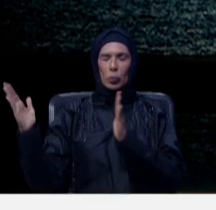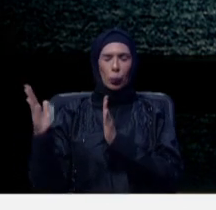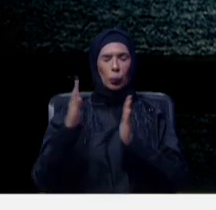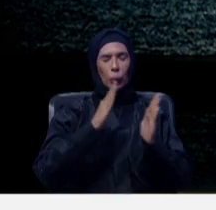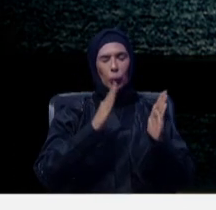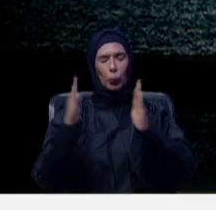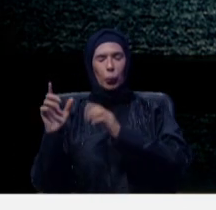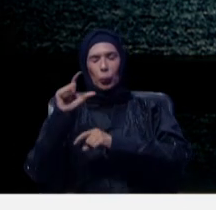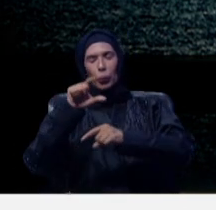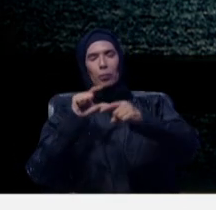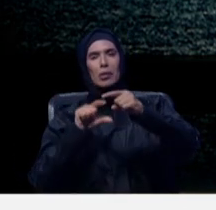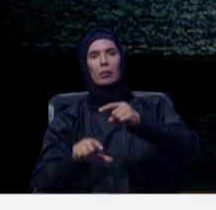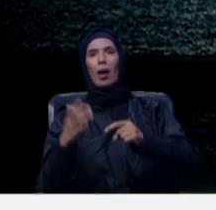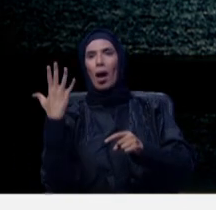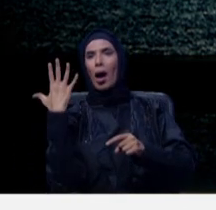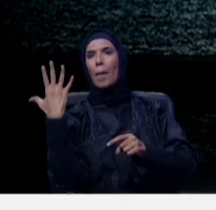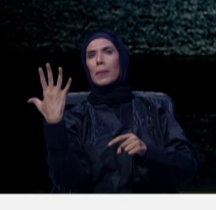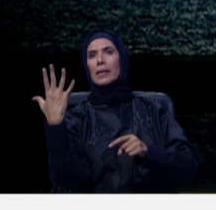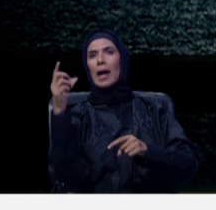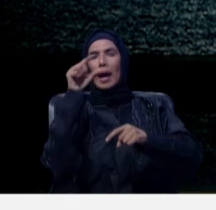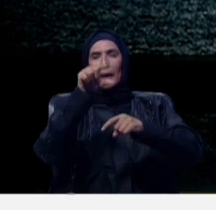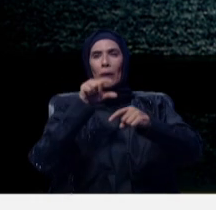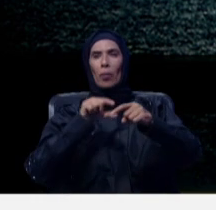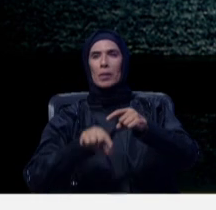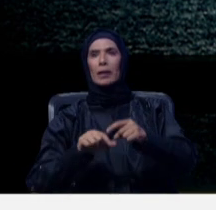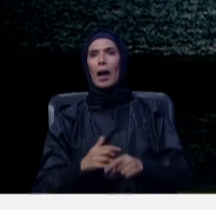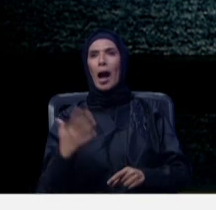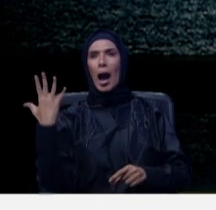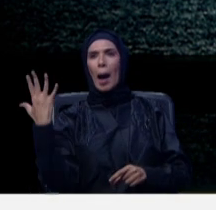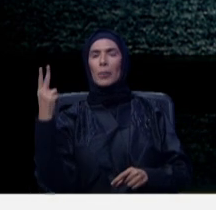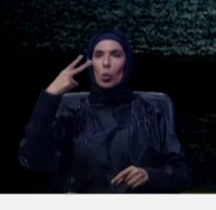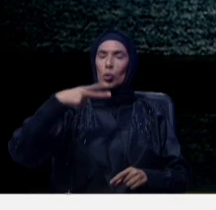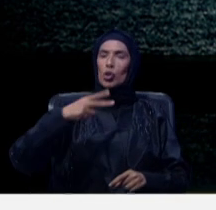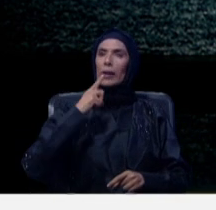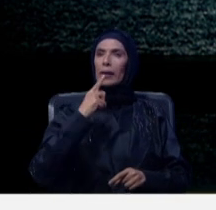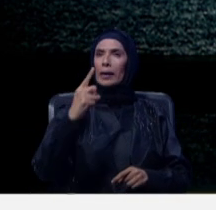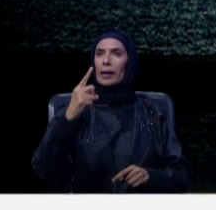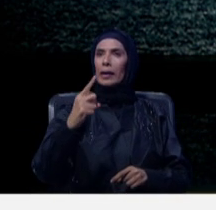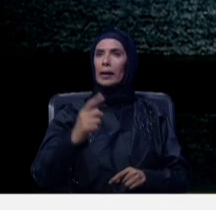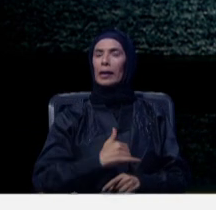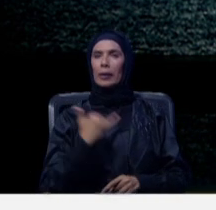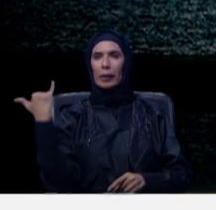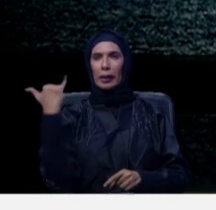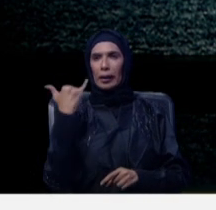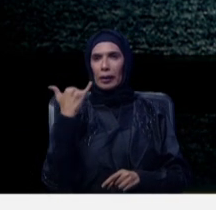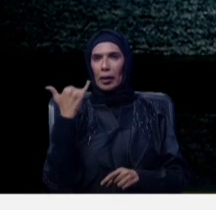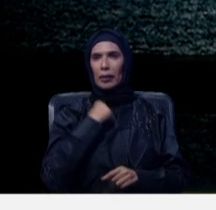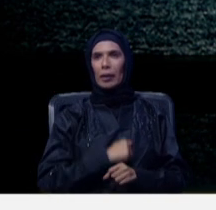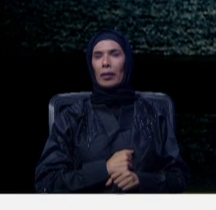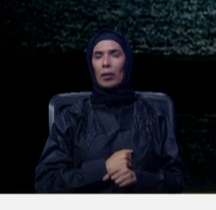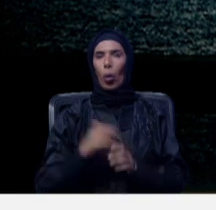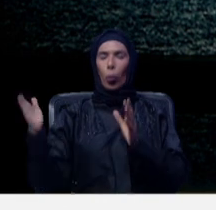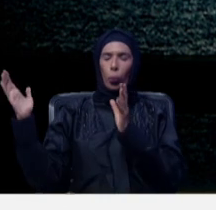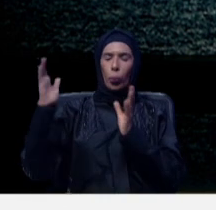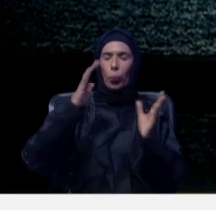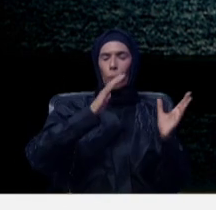بنسبة قدرها 5% بحلول 2025، أهمها مشاريع توليد طاقة الرياح فوق